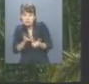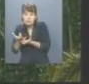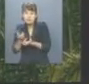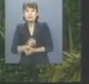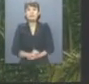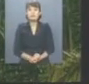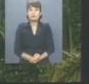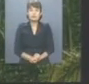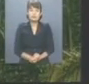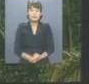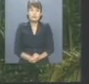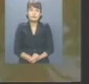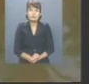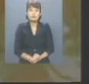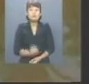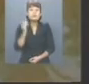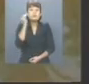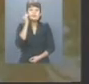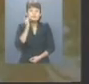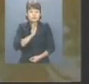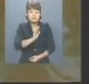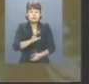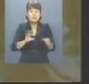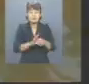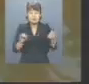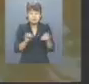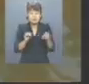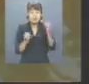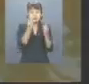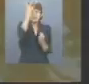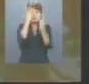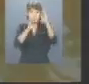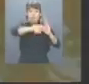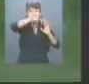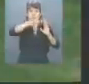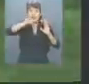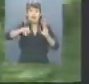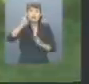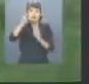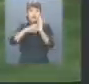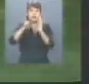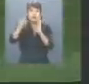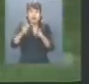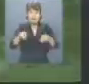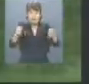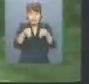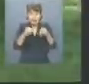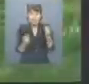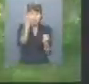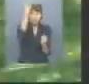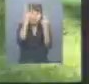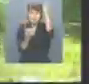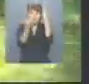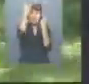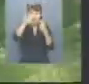แม้พื้นที่ส่วนใหญ่ของบ้านยอดน้ำจะอยู่ในหน่วยพิทักษ์อุทยานแห่งชาติเขานันแต่พบว่าพื้นที่รอบอุทยานซึ่งเป็นที่ลาดชันกลับเป็นสวนปาล์มน้ำ